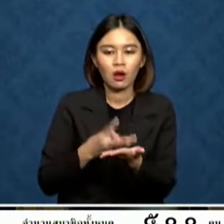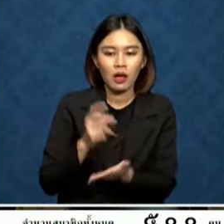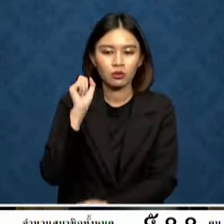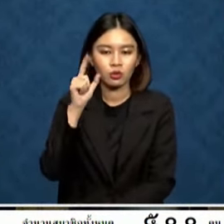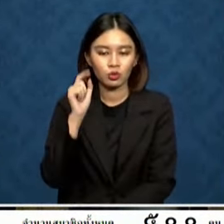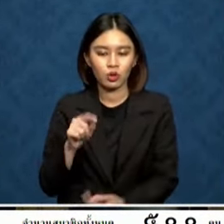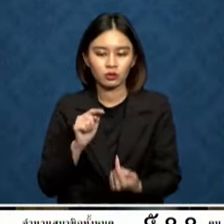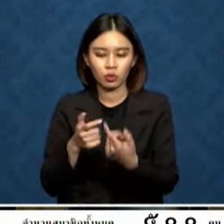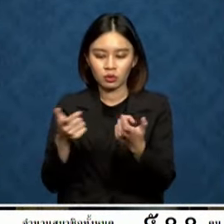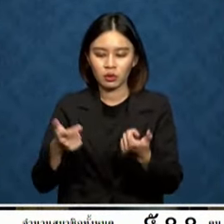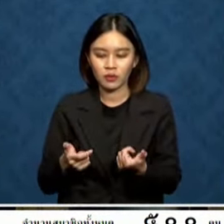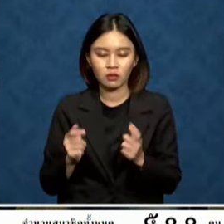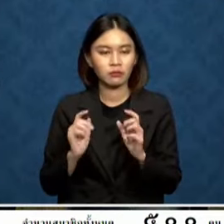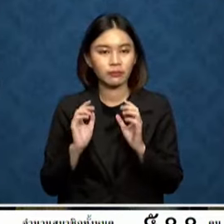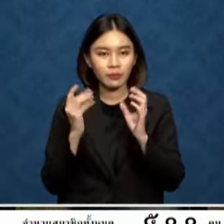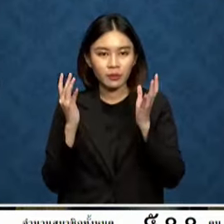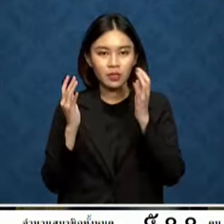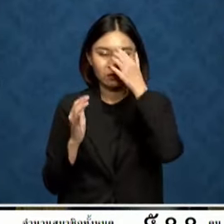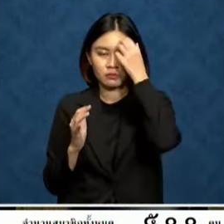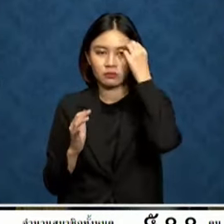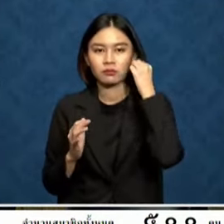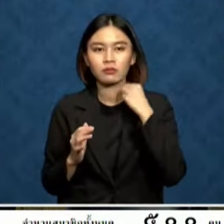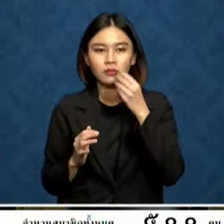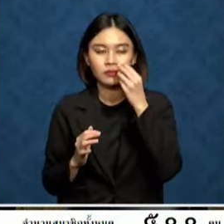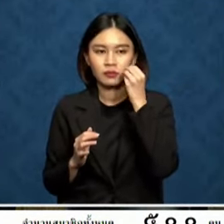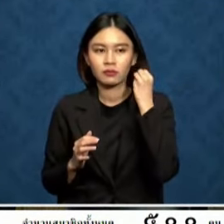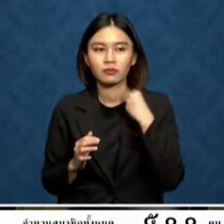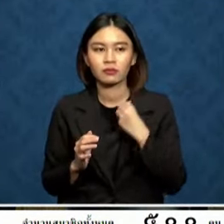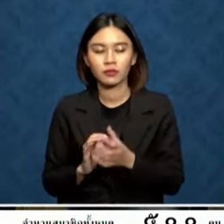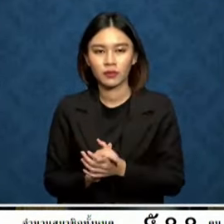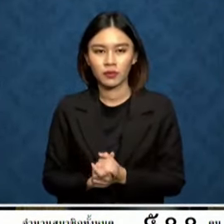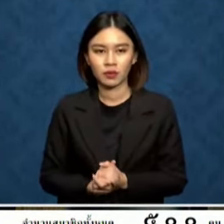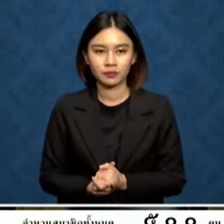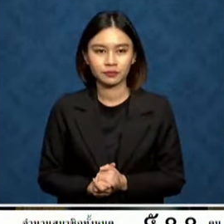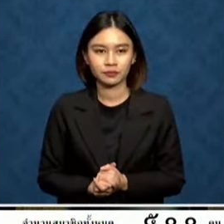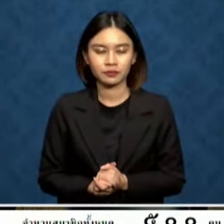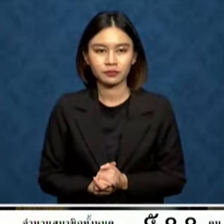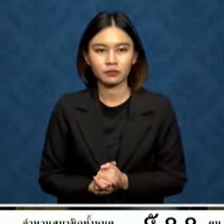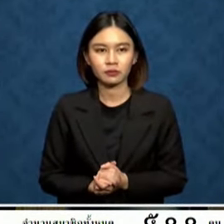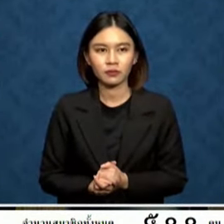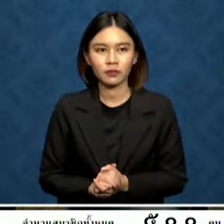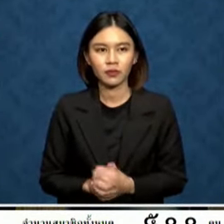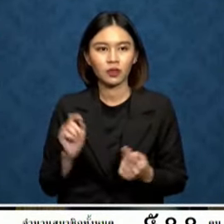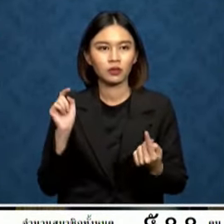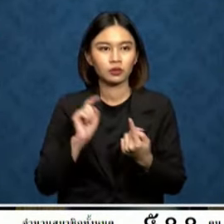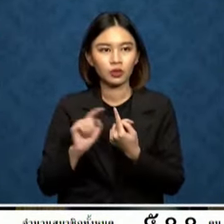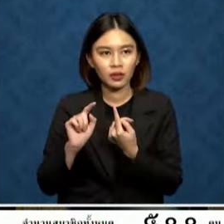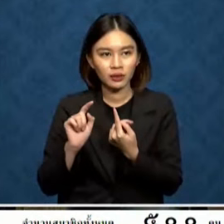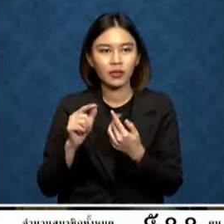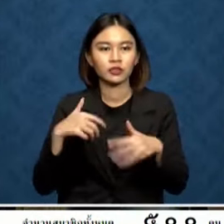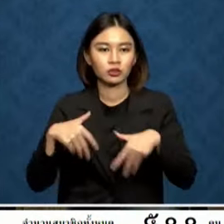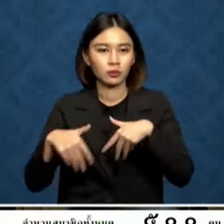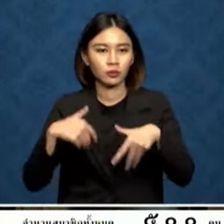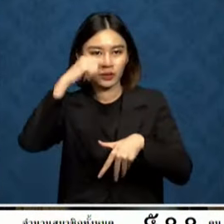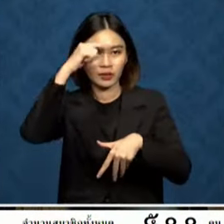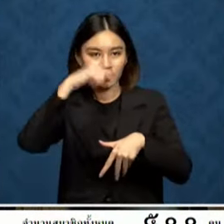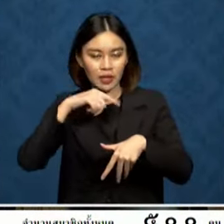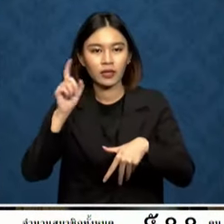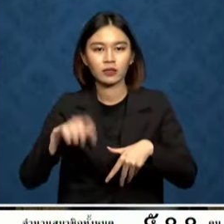งประมานประจำปีฉบับนี้ครับโจทย์ของชนบทไทยที่จำเป็น